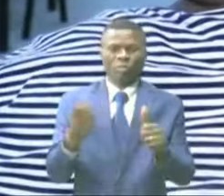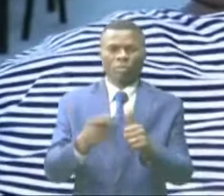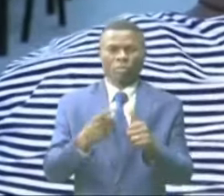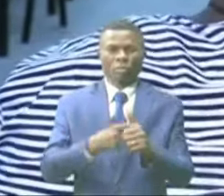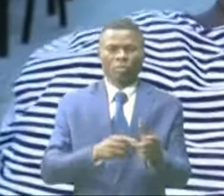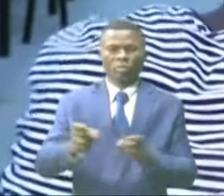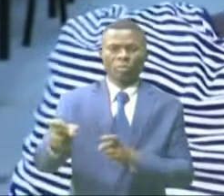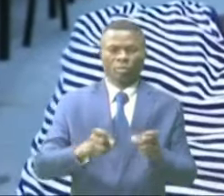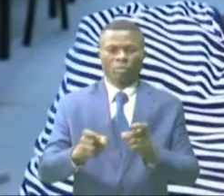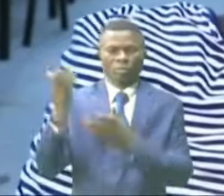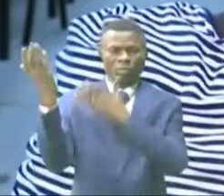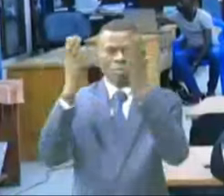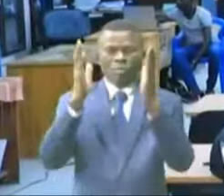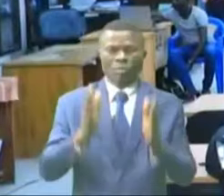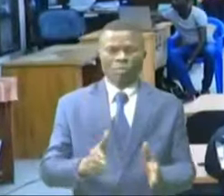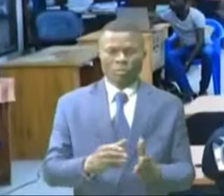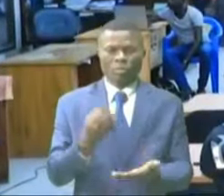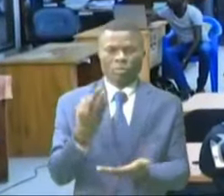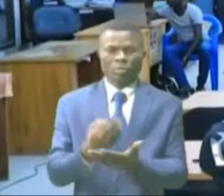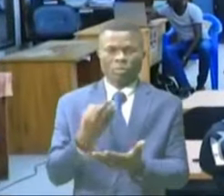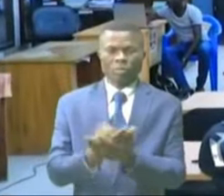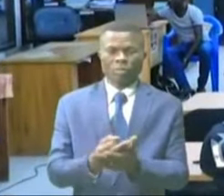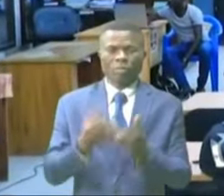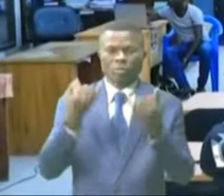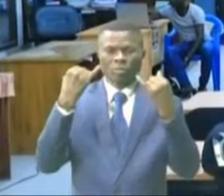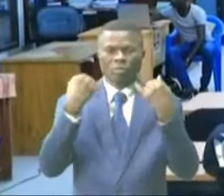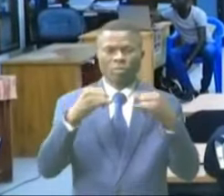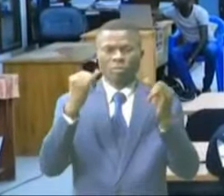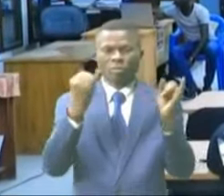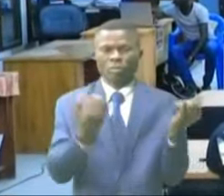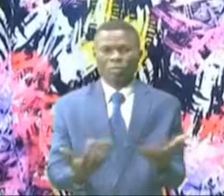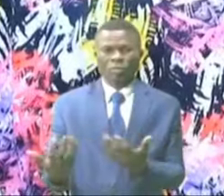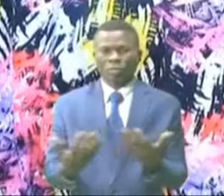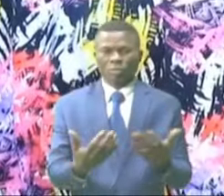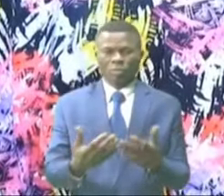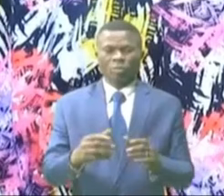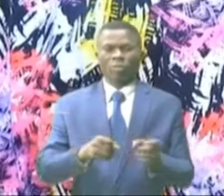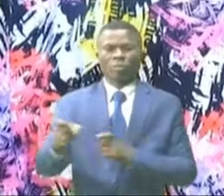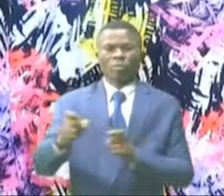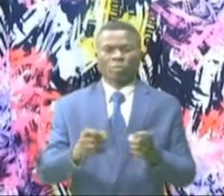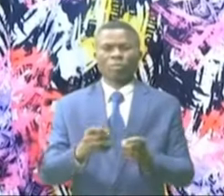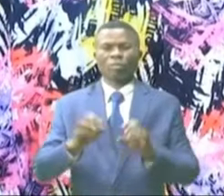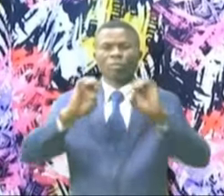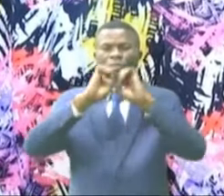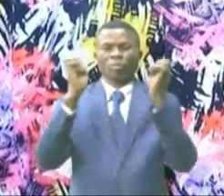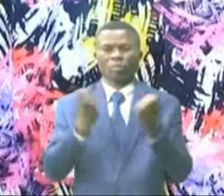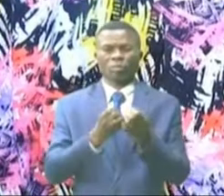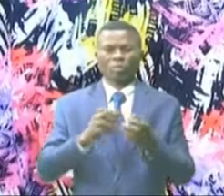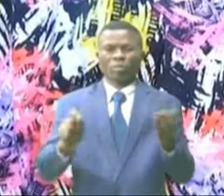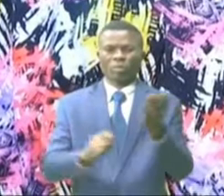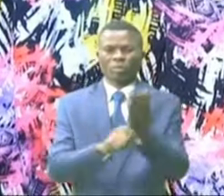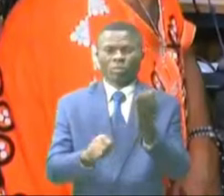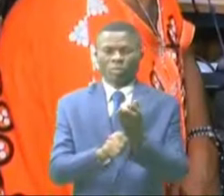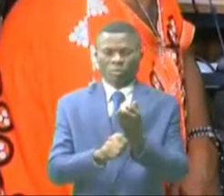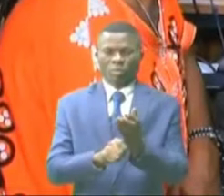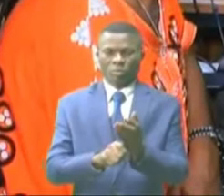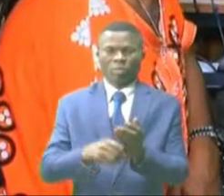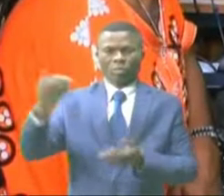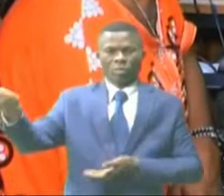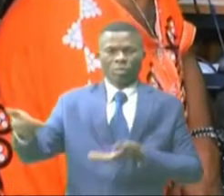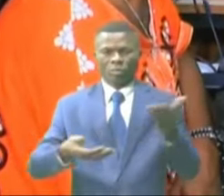la gestion commerciale, financière, informatique, gestion d'entreprise et technique d'accueil, c'est ISO